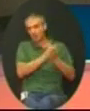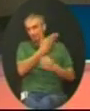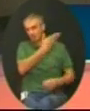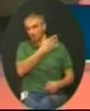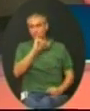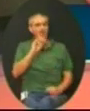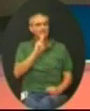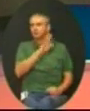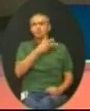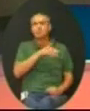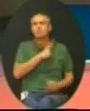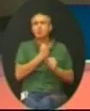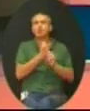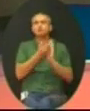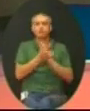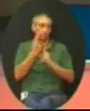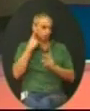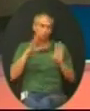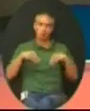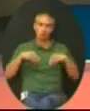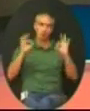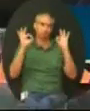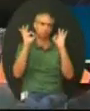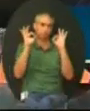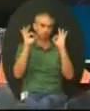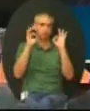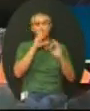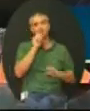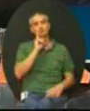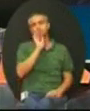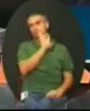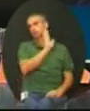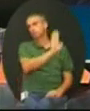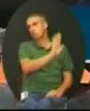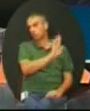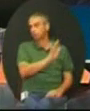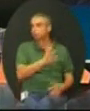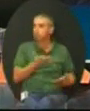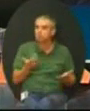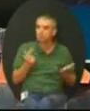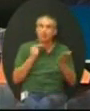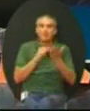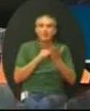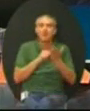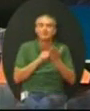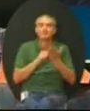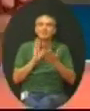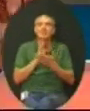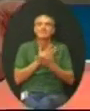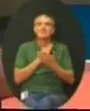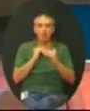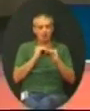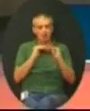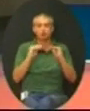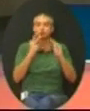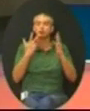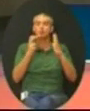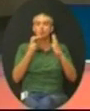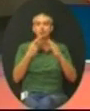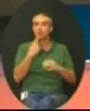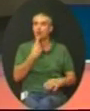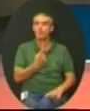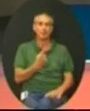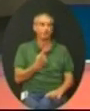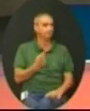קיש, איזה ויתורים הוא מוכן לעשות, ותשמע שהוא לא מוכן, אבל הוא ידבר בשם עצמו. לכן, קביעת הסף של ה-80